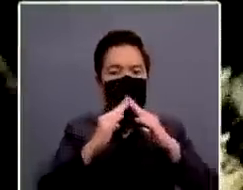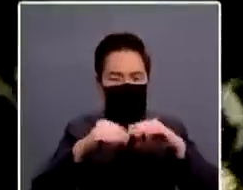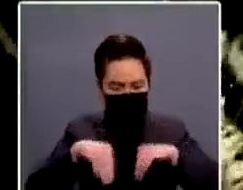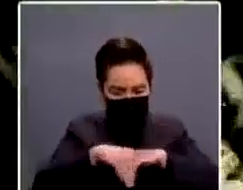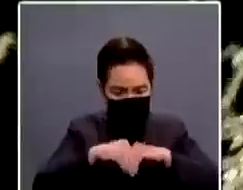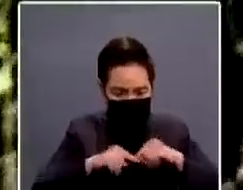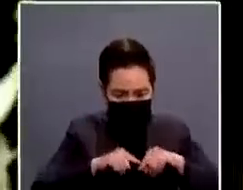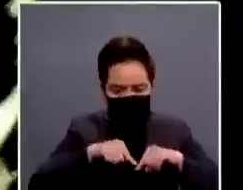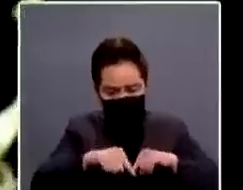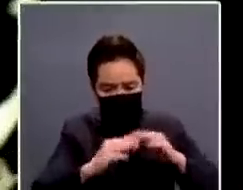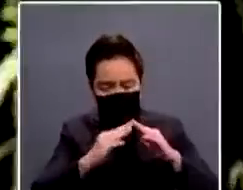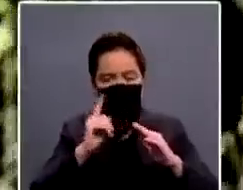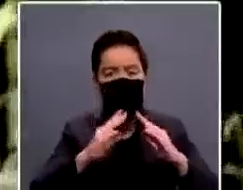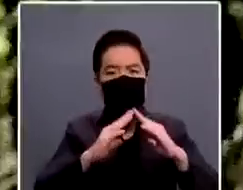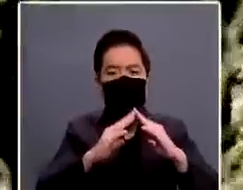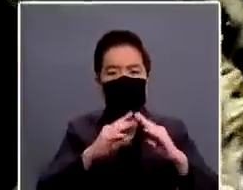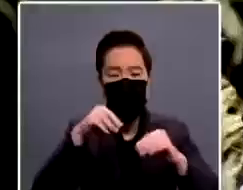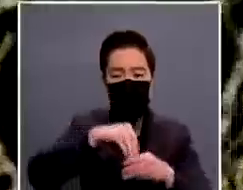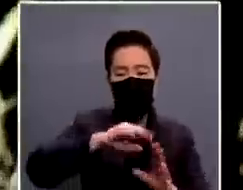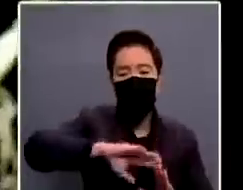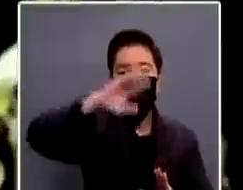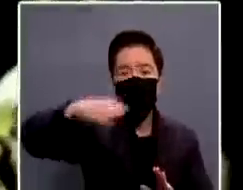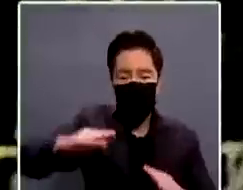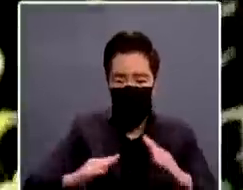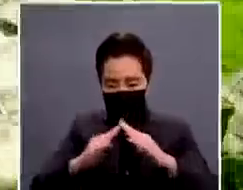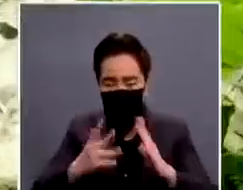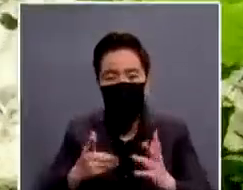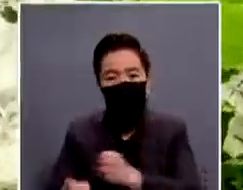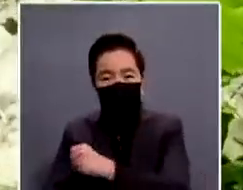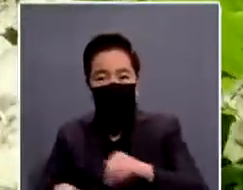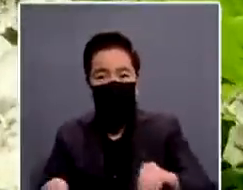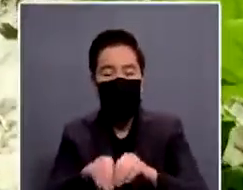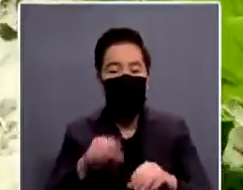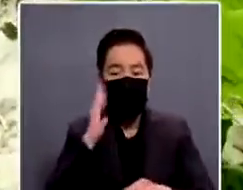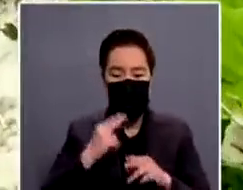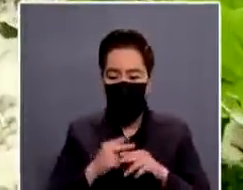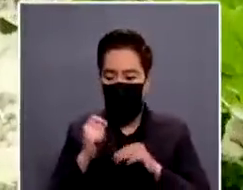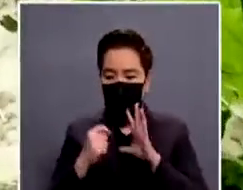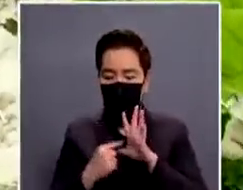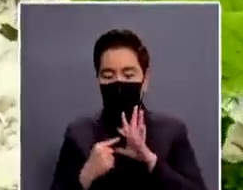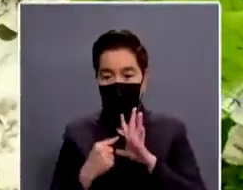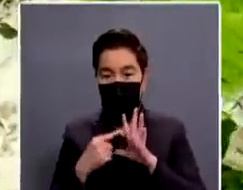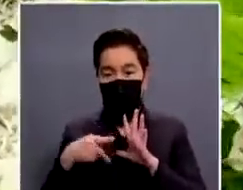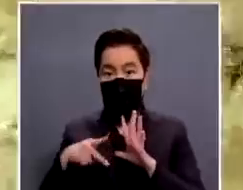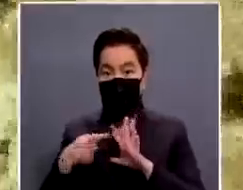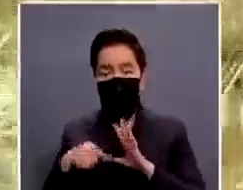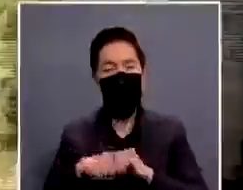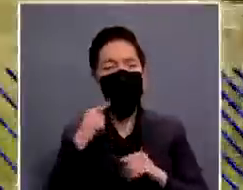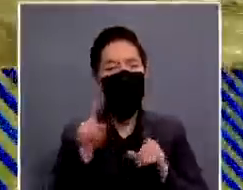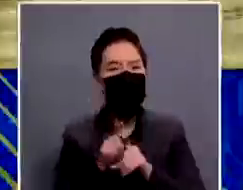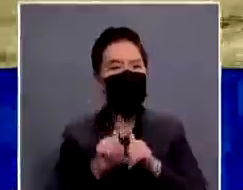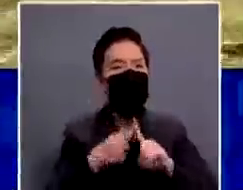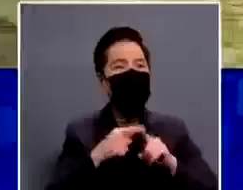าที่มีลักษณะเป็นเพิงพักบนภูเขานะคะหลังจากที่นายเสี่ยวหรือว่านายอาผะค่ะซึ่งเป็นเพื่อนของพ่อส